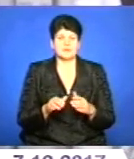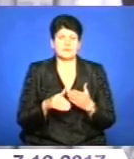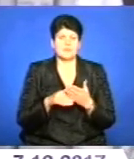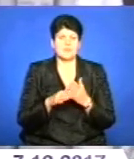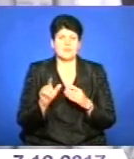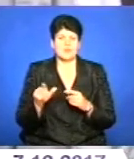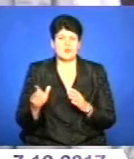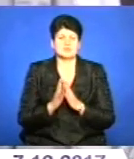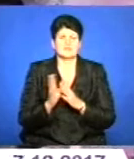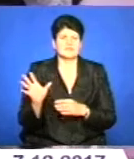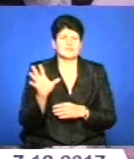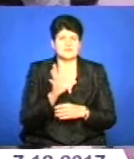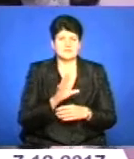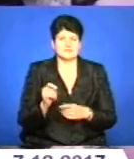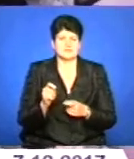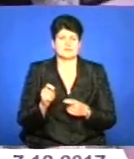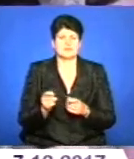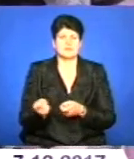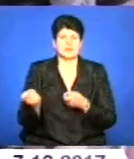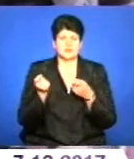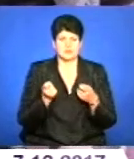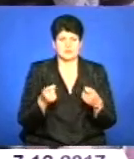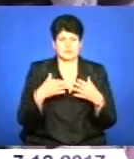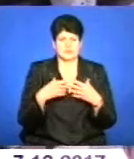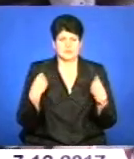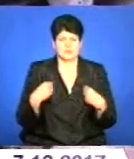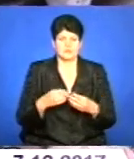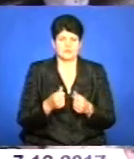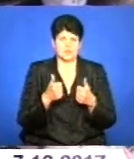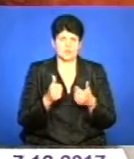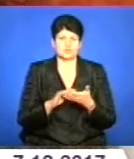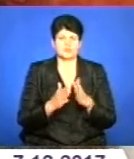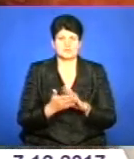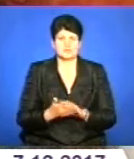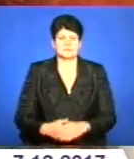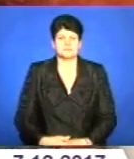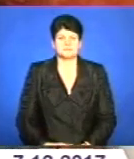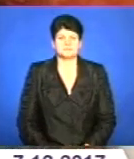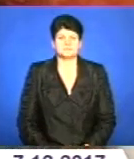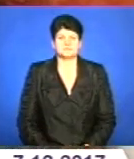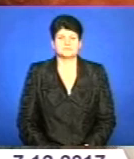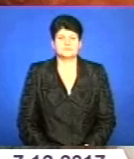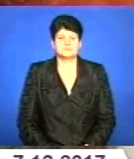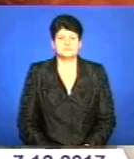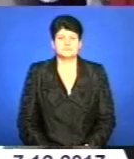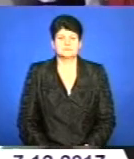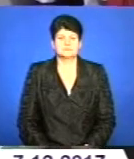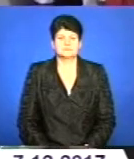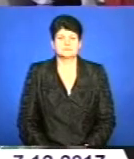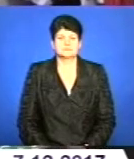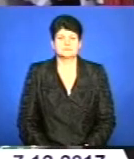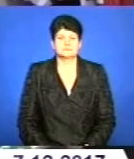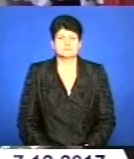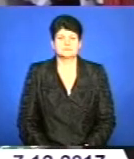небайдужих долучитися до проекту і приносити речі в хорошому стані. Богдана Сарабун, Андрій Бодак, Андрій Прокопів, Вісті